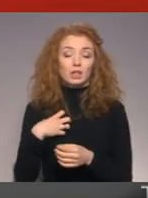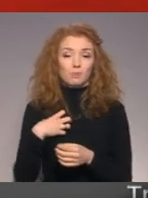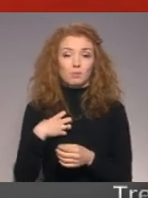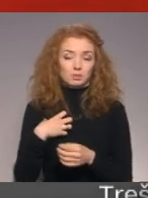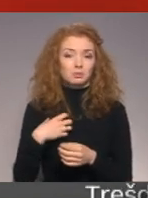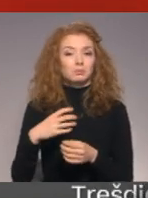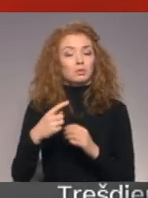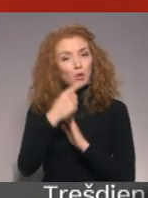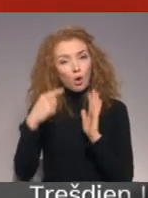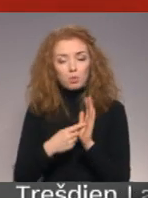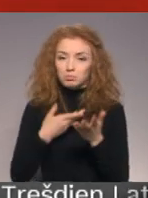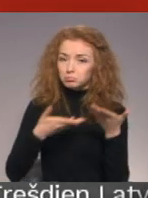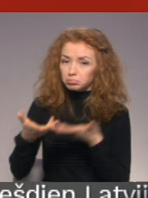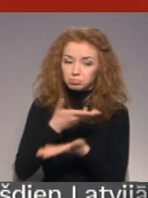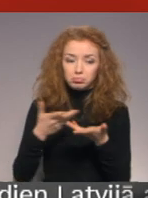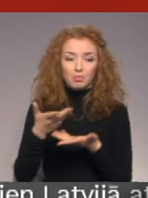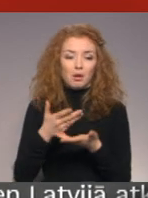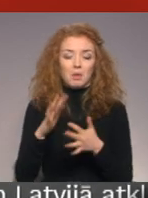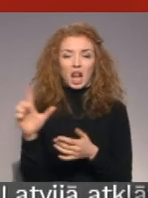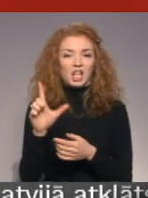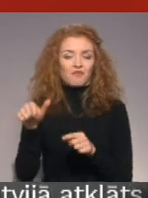kuras mums ir iesaistījuši diskusijās.